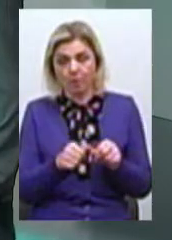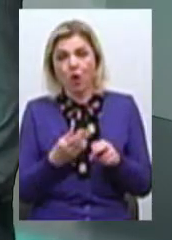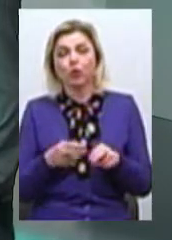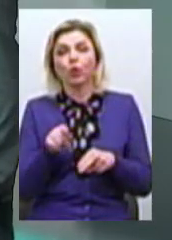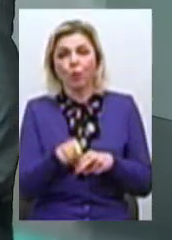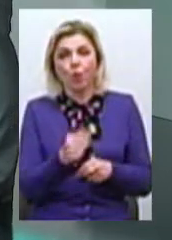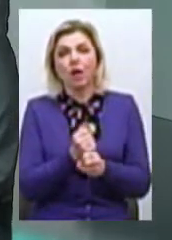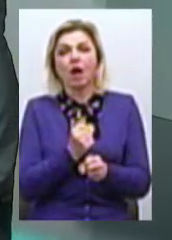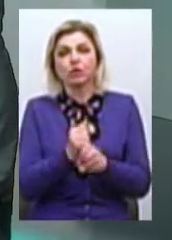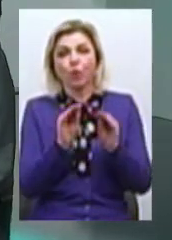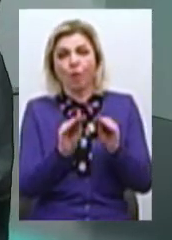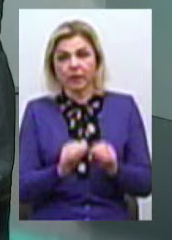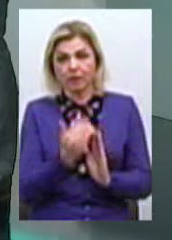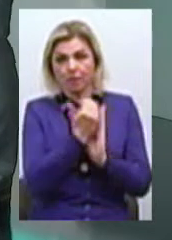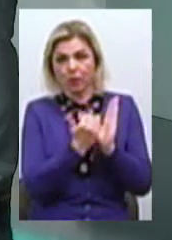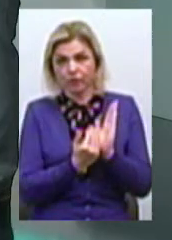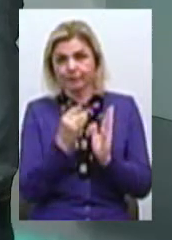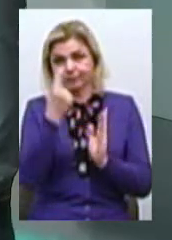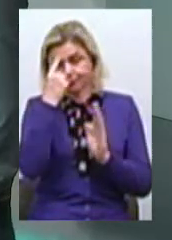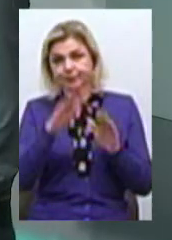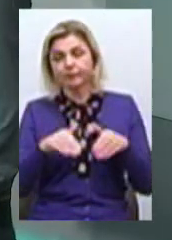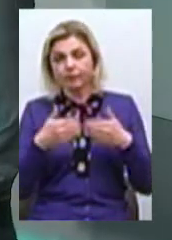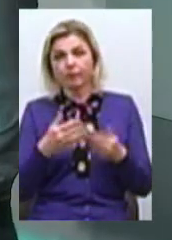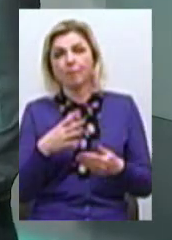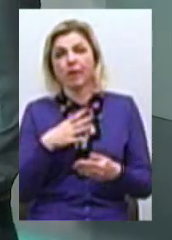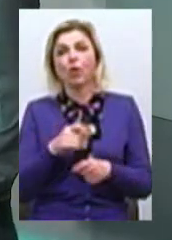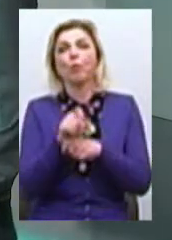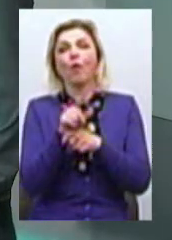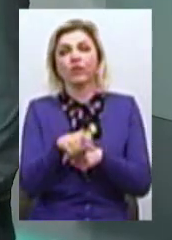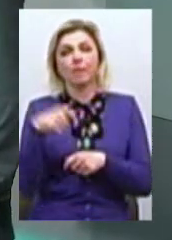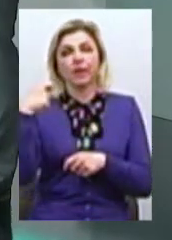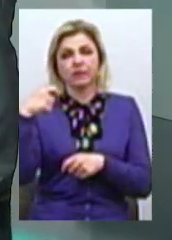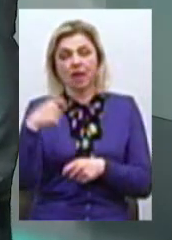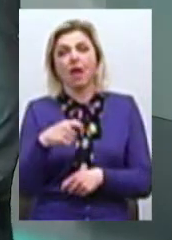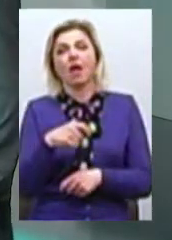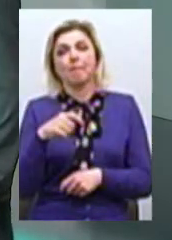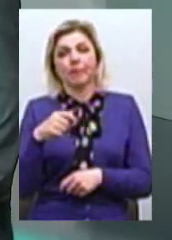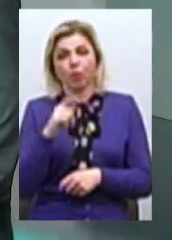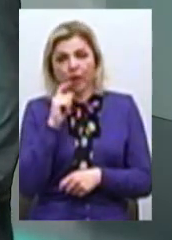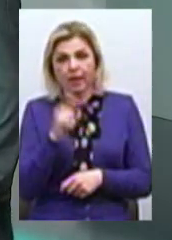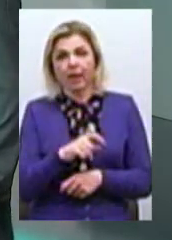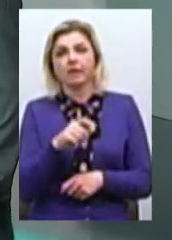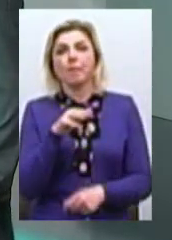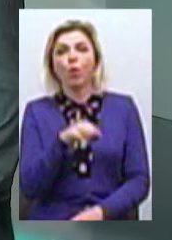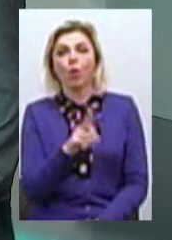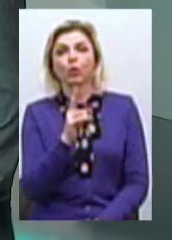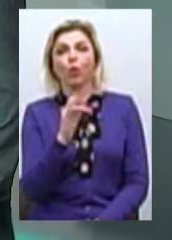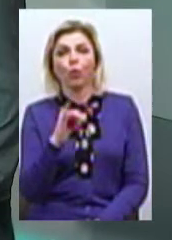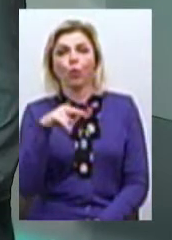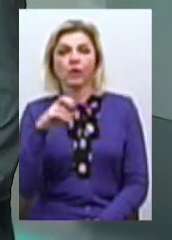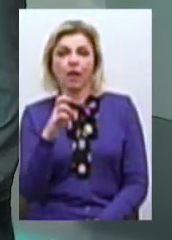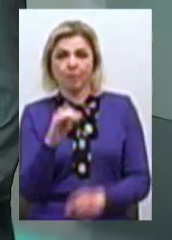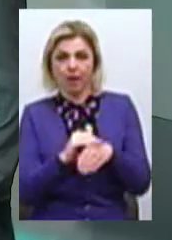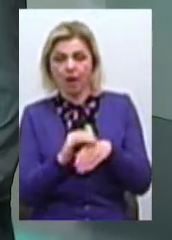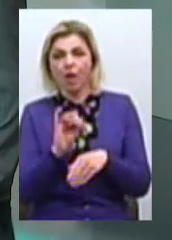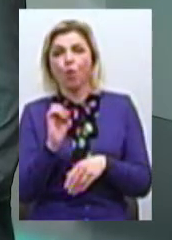і ініціатором був уповноважений президента захисту прав дитини Микола Кулеба. І він до сьогодні підтримує